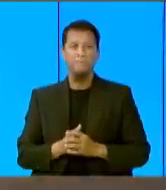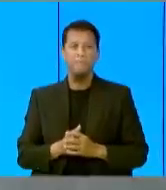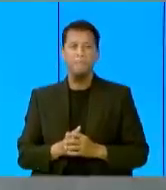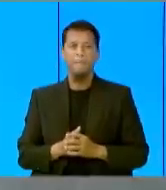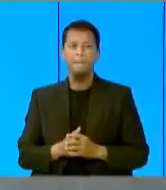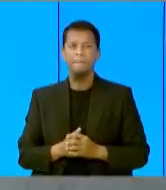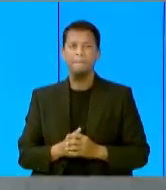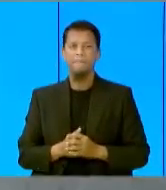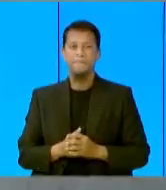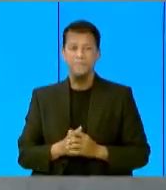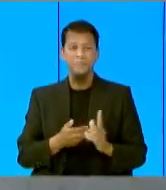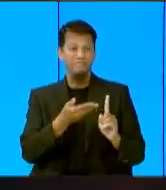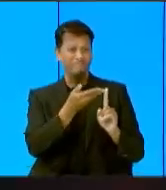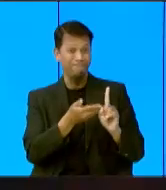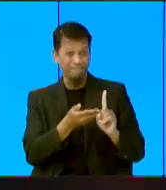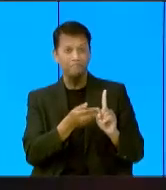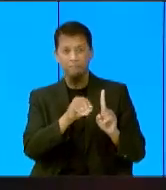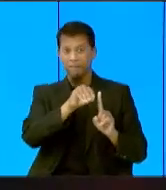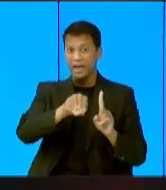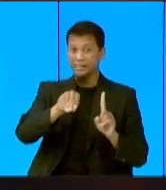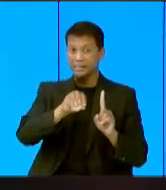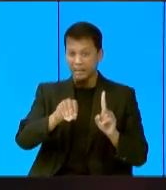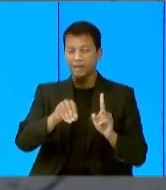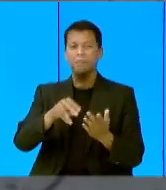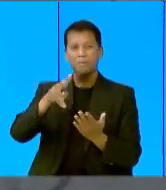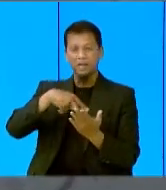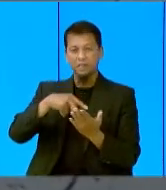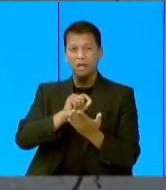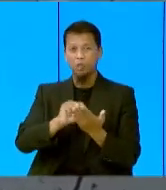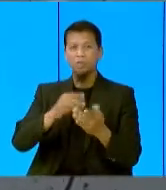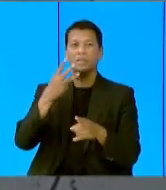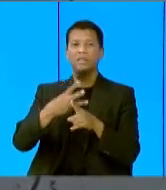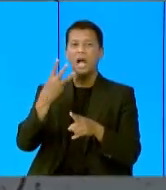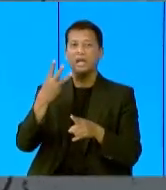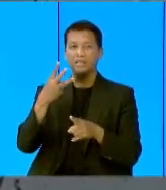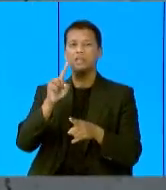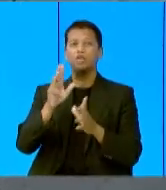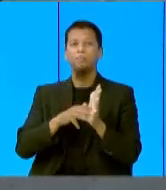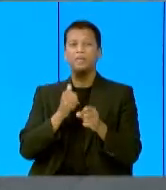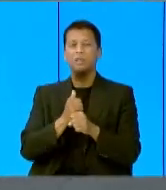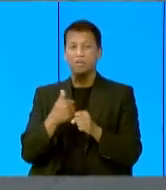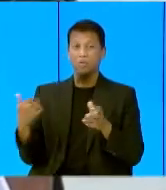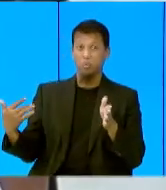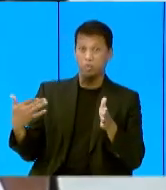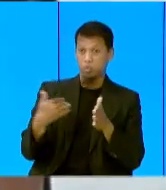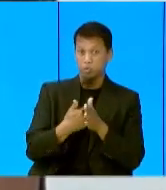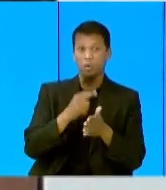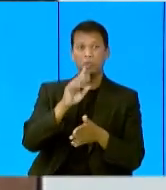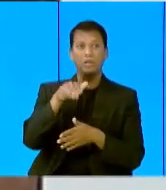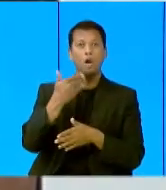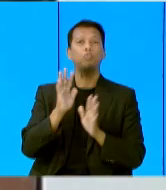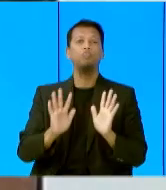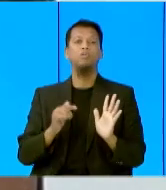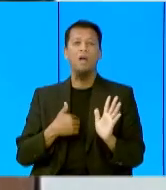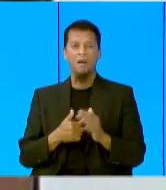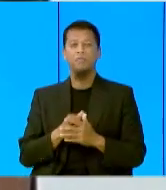Aibtu Mardianto mengajarkan baca tulis 3-4 kali dalam seminggu selama 1 tahun terakhir. Untuk meningkatkan